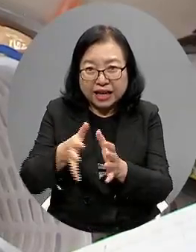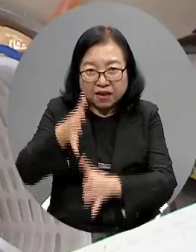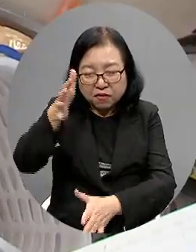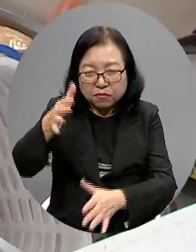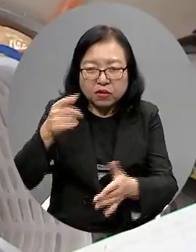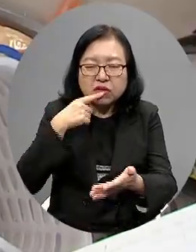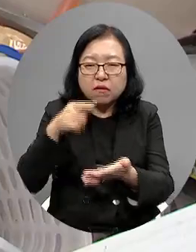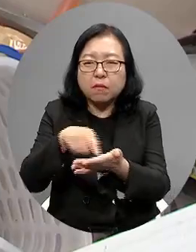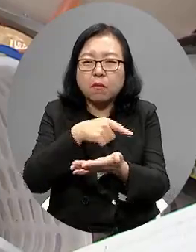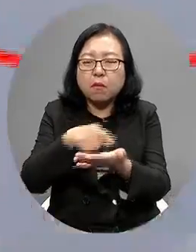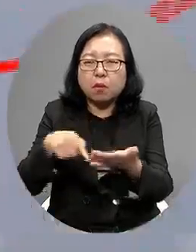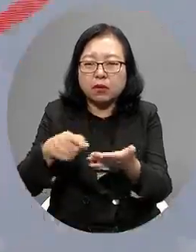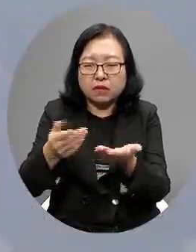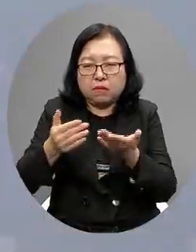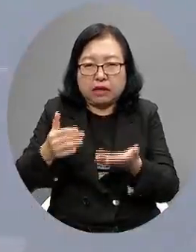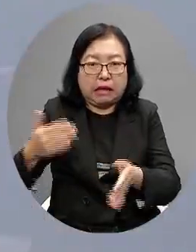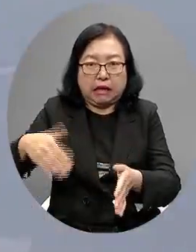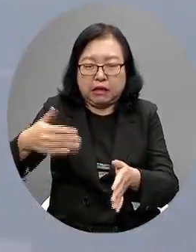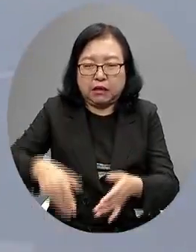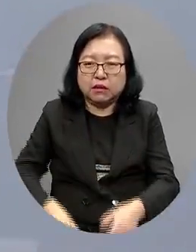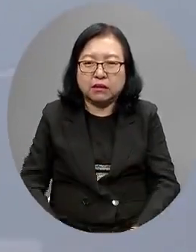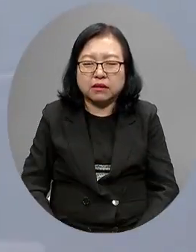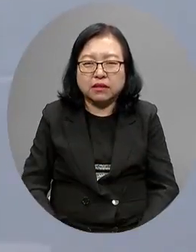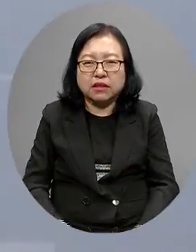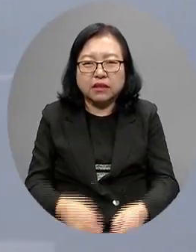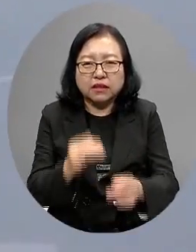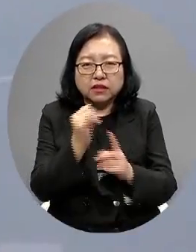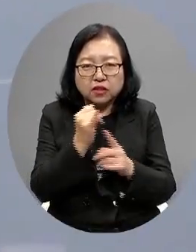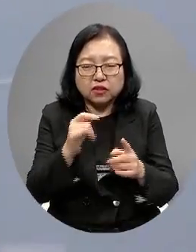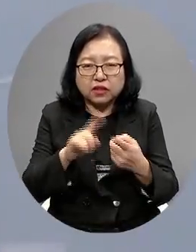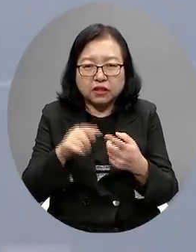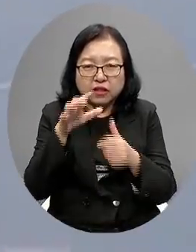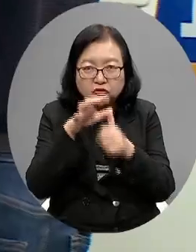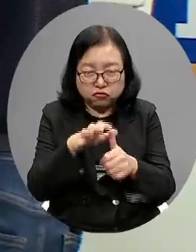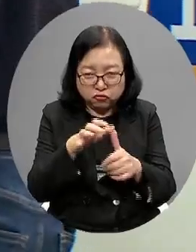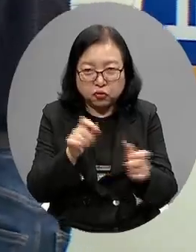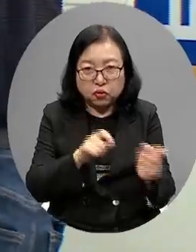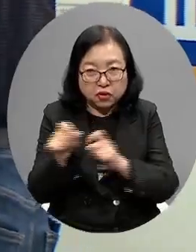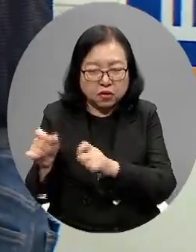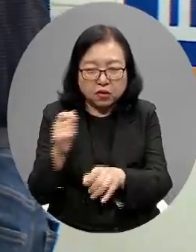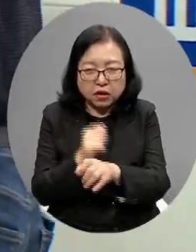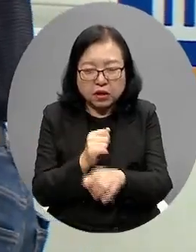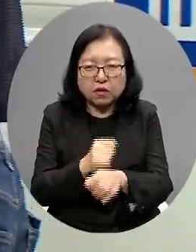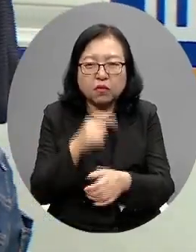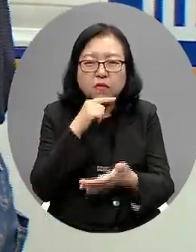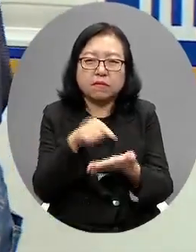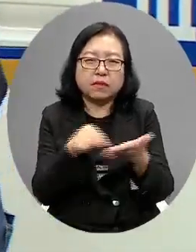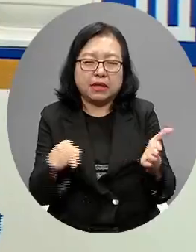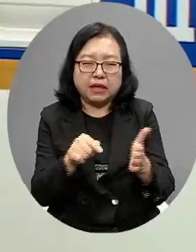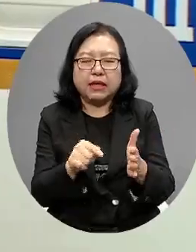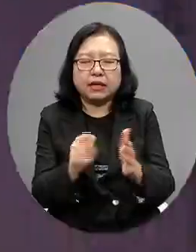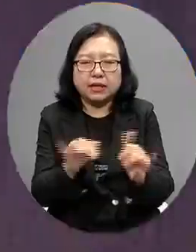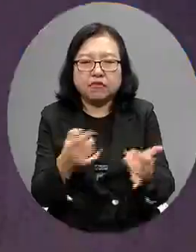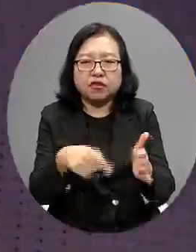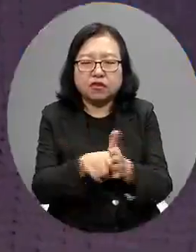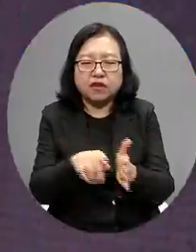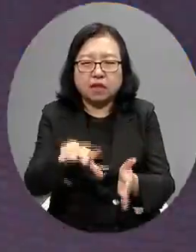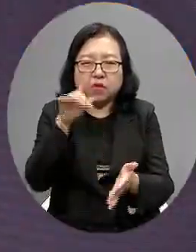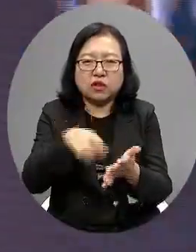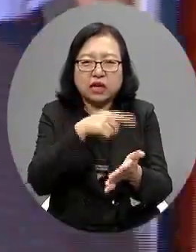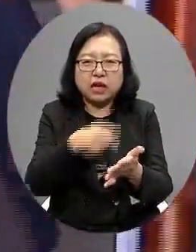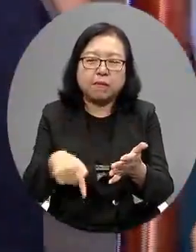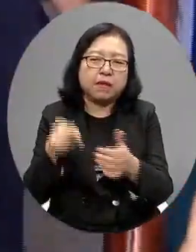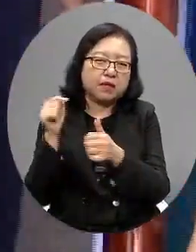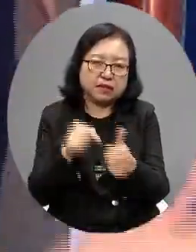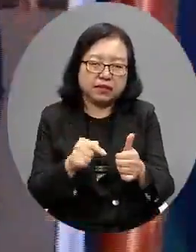상태입니다 재판부는 여성에 대한 법정 구속을 미루고 피해자들에게 피해 변제를 먼저 하라고 말했습니다 MBC 뉴스